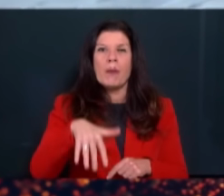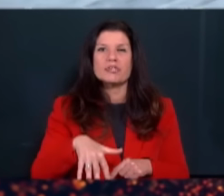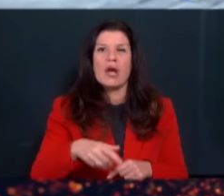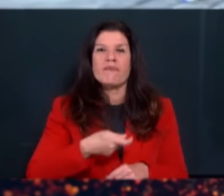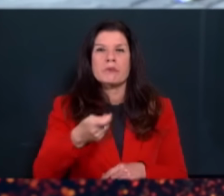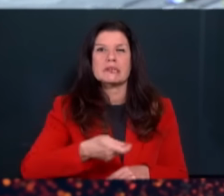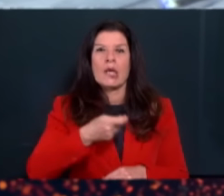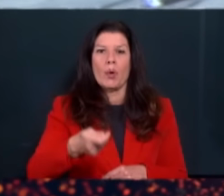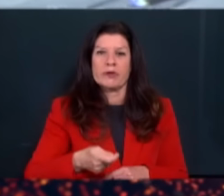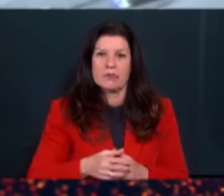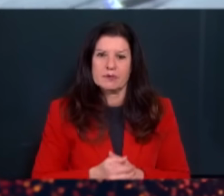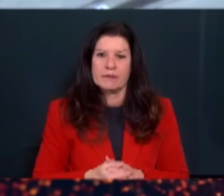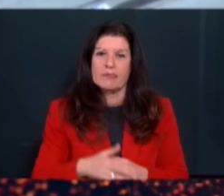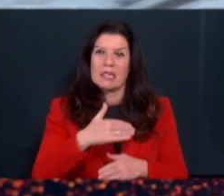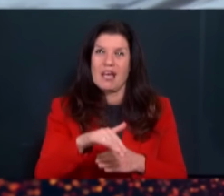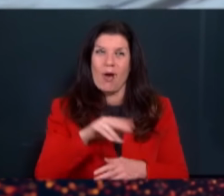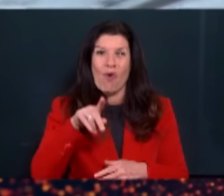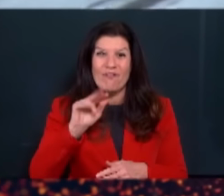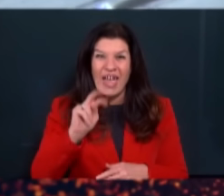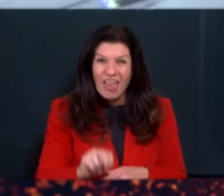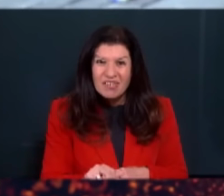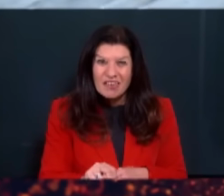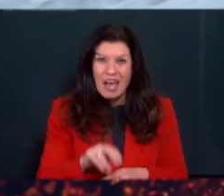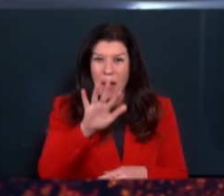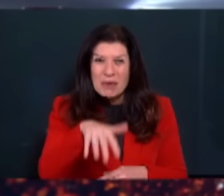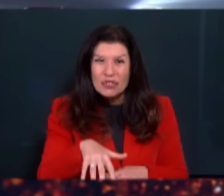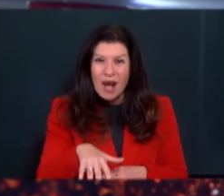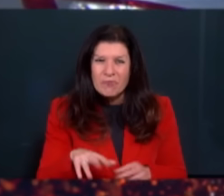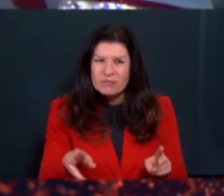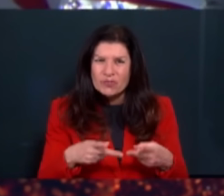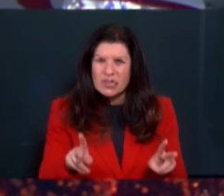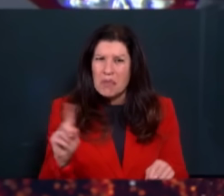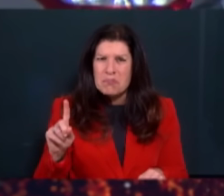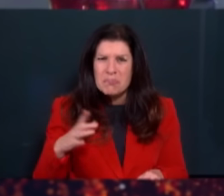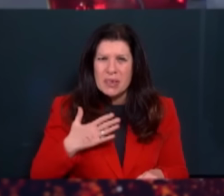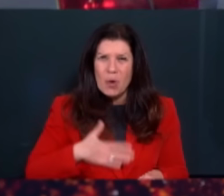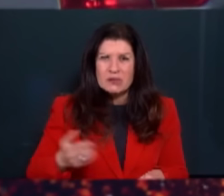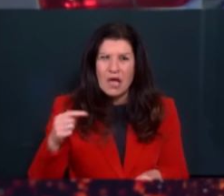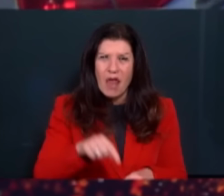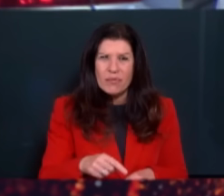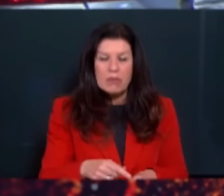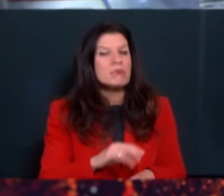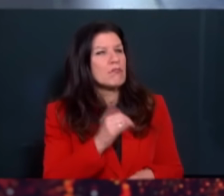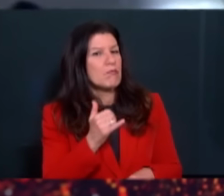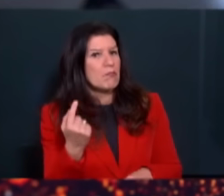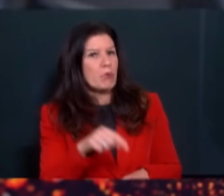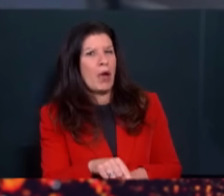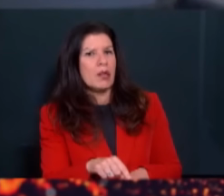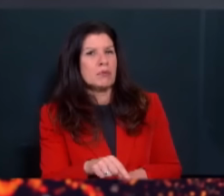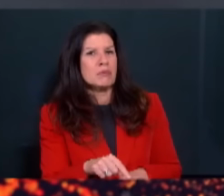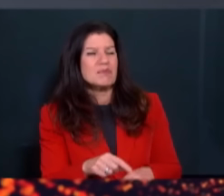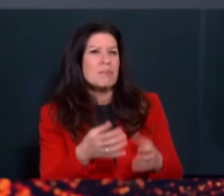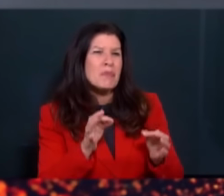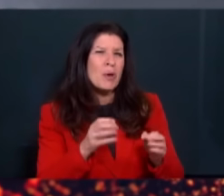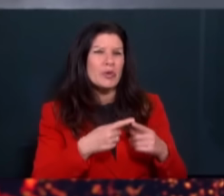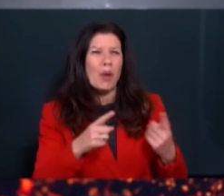שכירות. ברחוב פין? ברחוב פין. 5,000 שקל? די, נו. מי יבוא לגור פה? באים. הביגים לפה בעיקר,